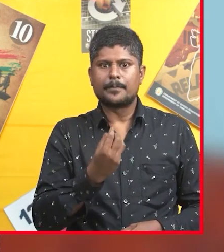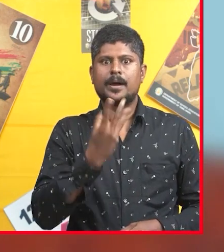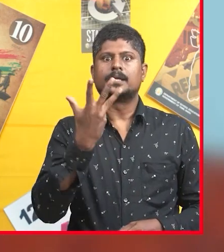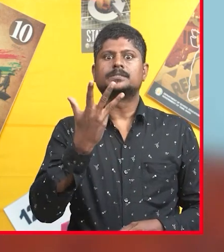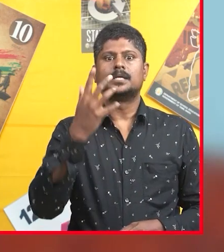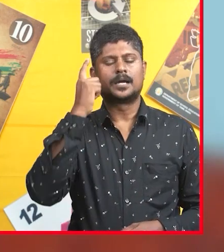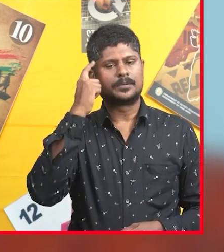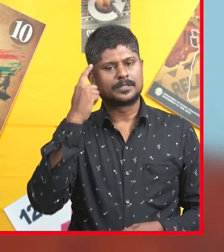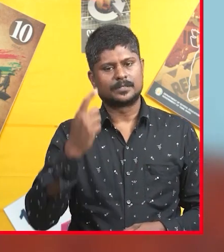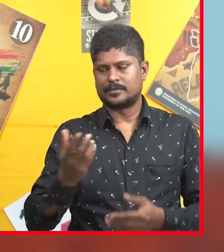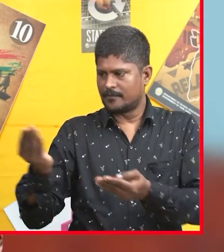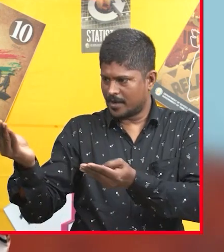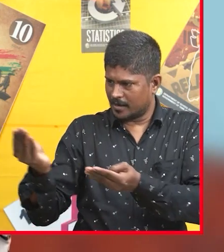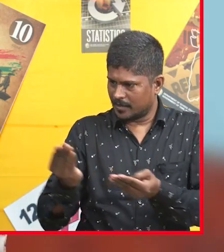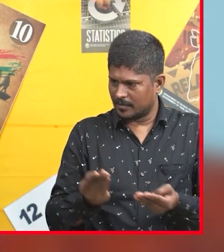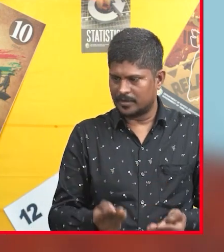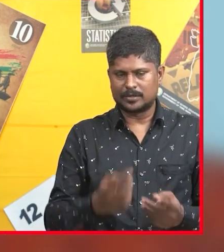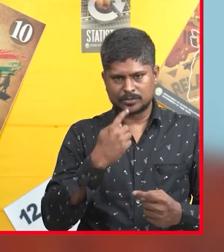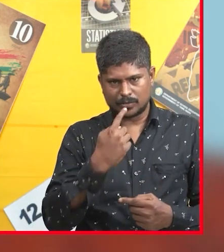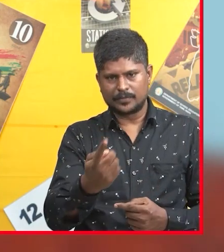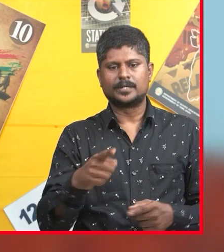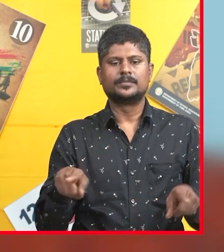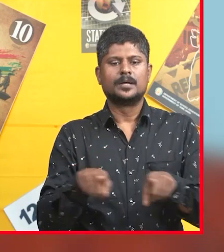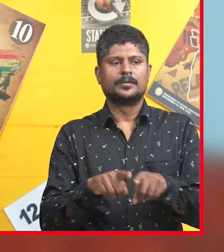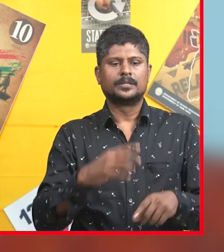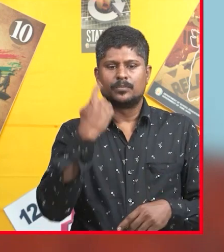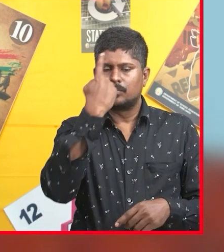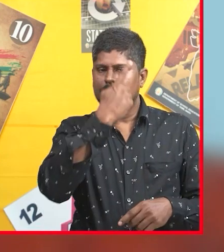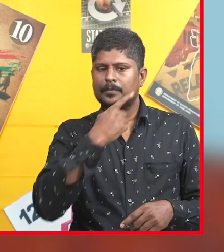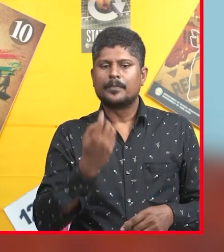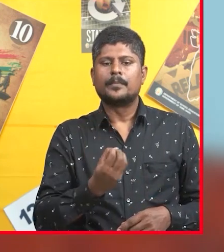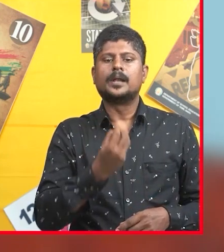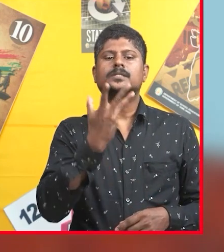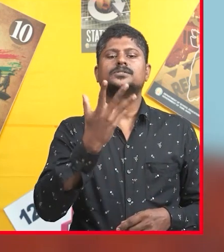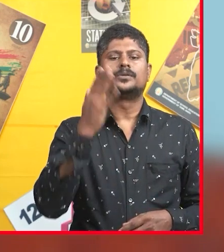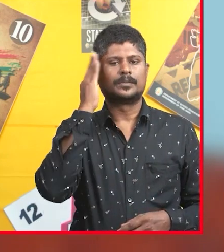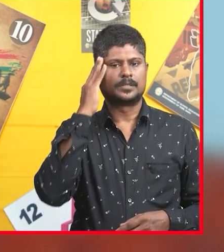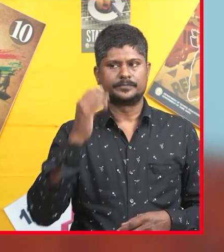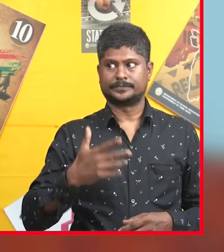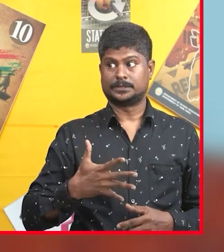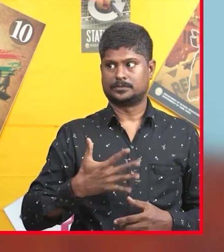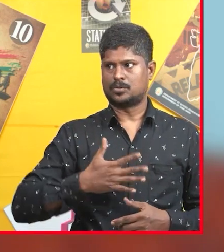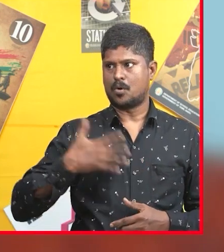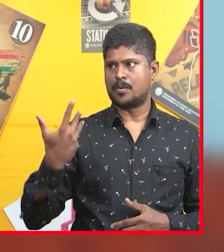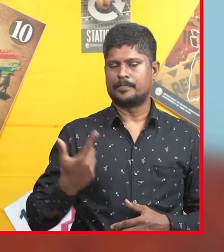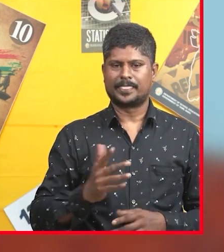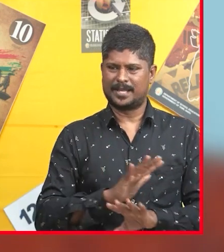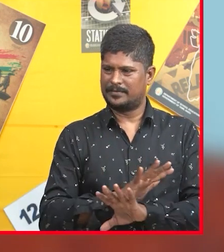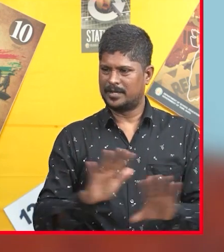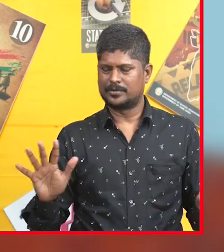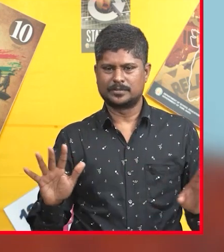வரவேற்கணும். வாங்க வாங்க வாங்க உட்காருங்க அப்படின்னு சொல்லிட்டு முகமலர்ச்சியோட வரவேற்கணும். அதை விட்டுட்டு நீங்களா